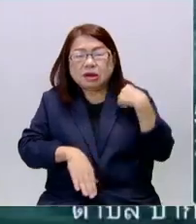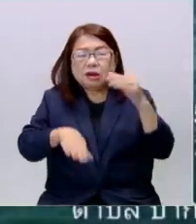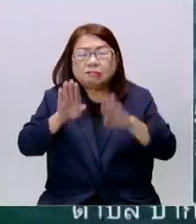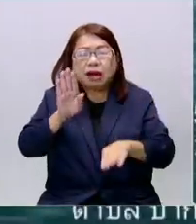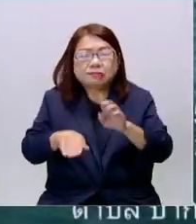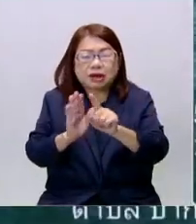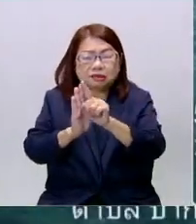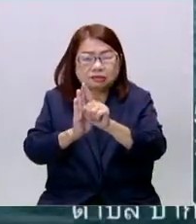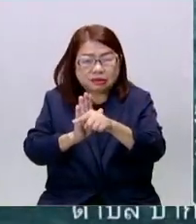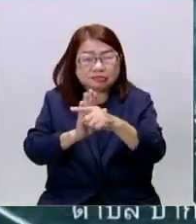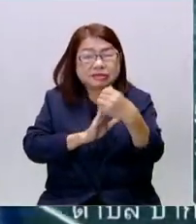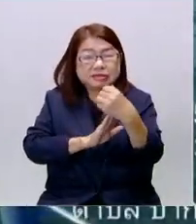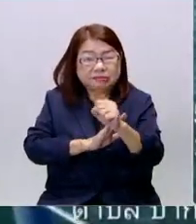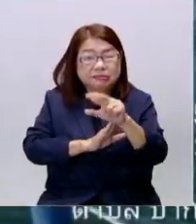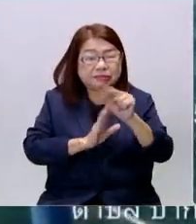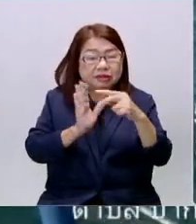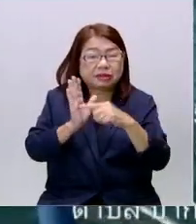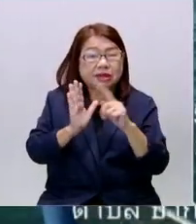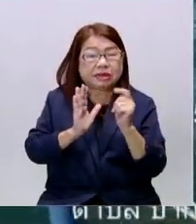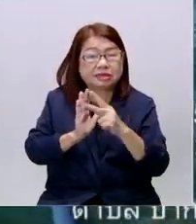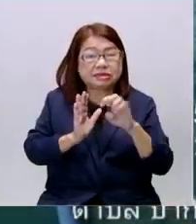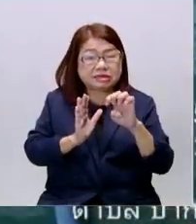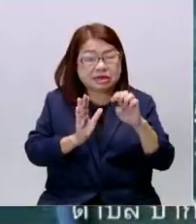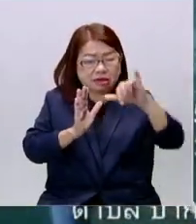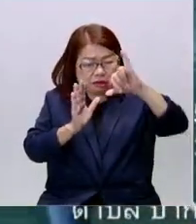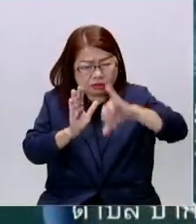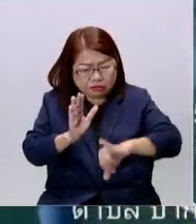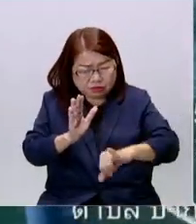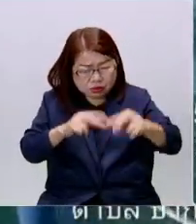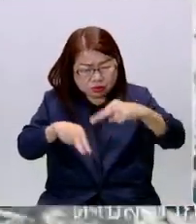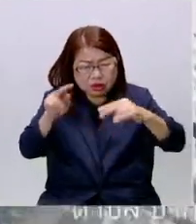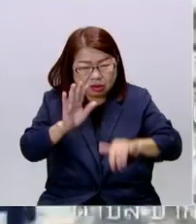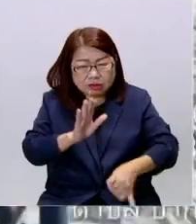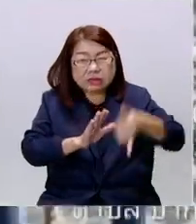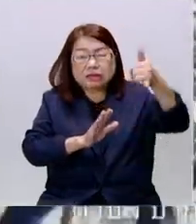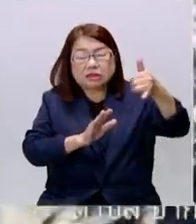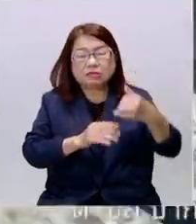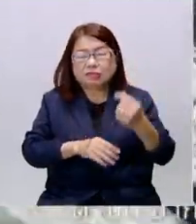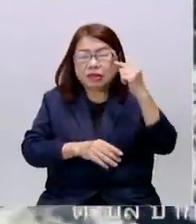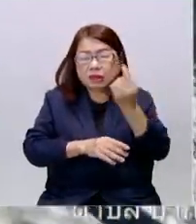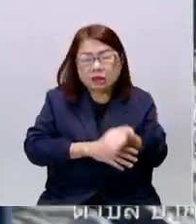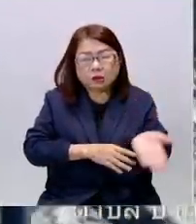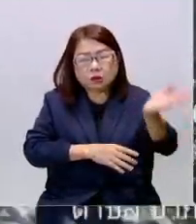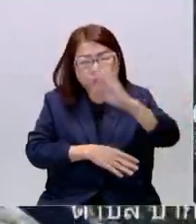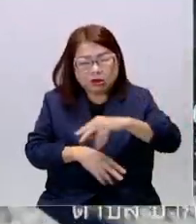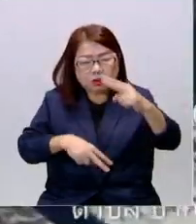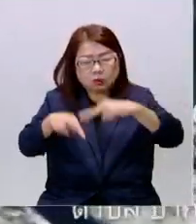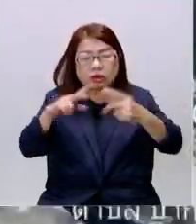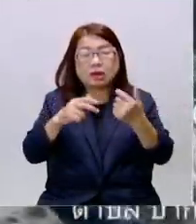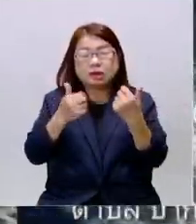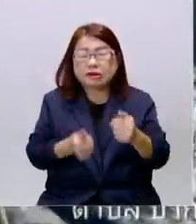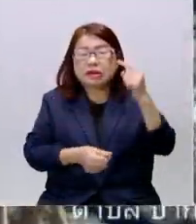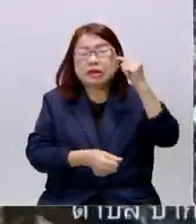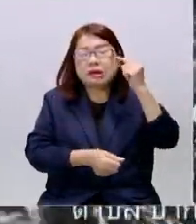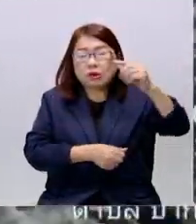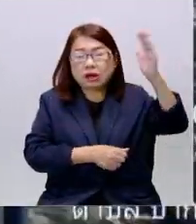การดำลงไปตรวจสอบซึ่งการสำรวจในวันนี้คาดว่าจะสามารถตรวจสอบได้ทั้งวันอย่างไรก็ตามทัศนวิสัยและการพยาก